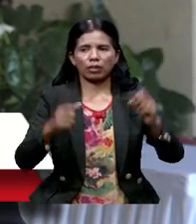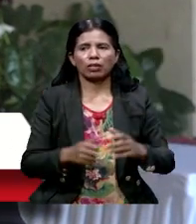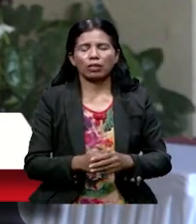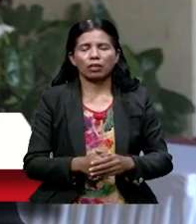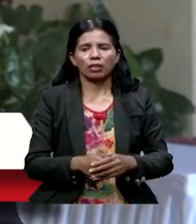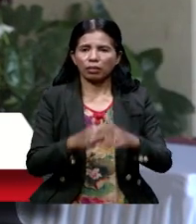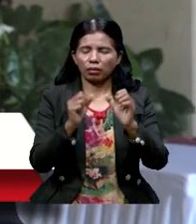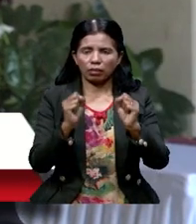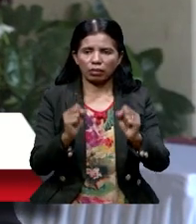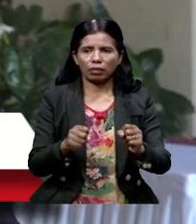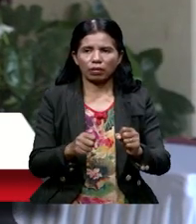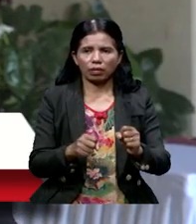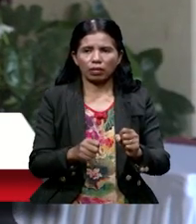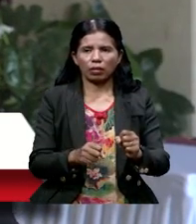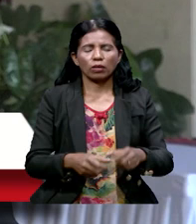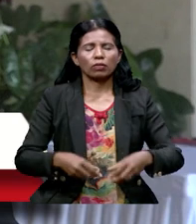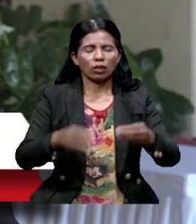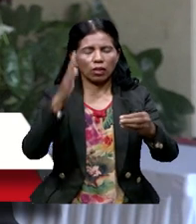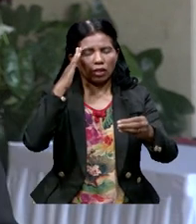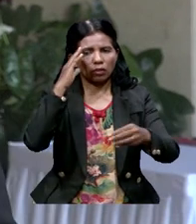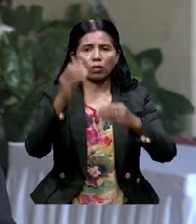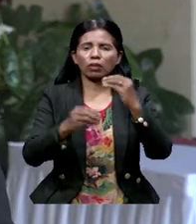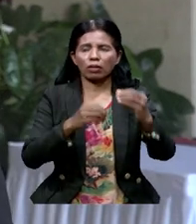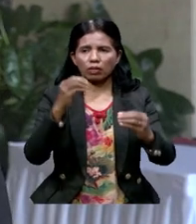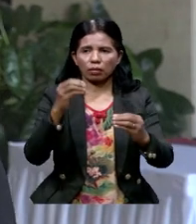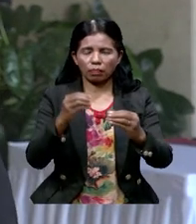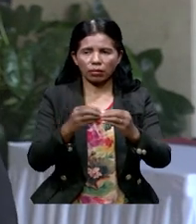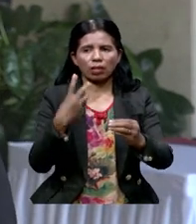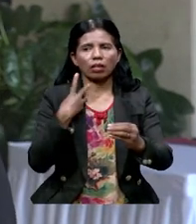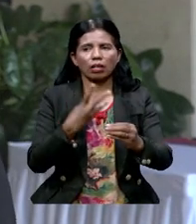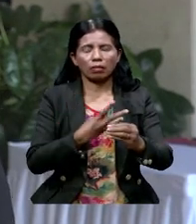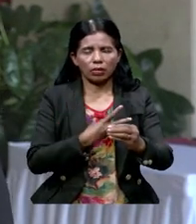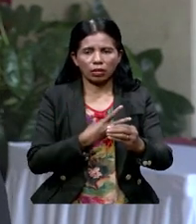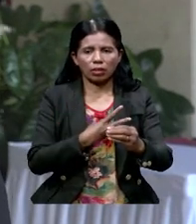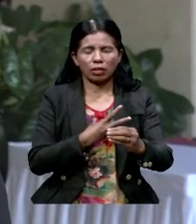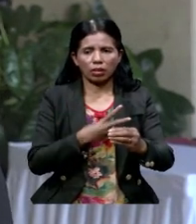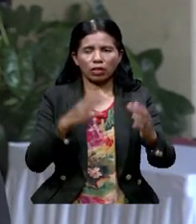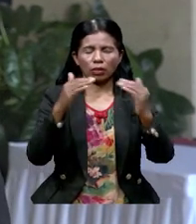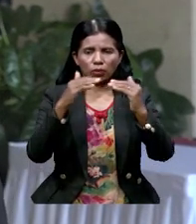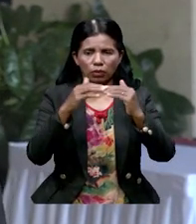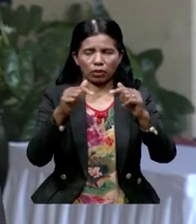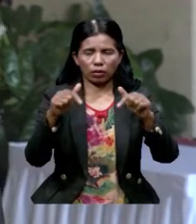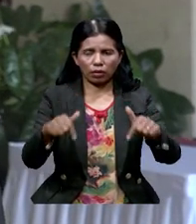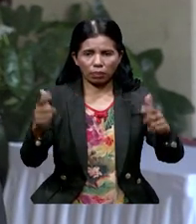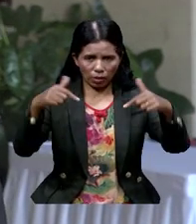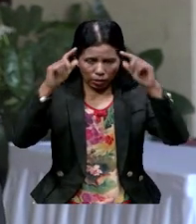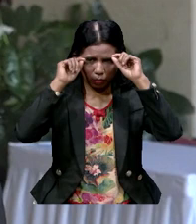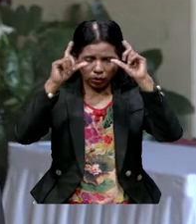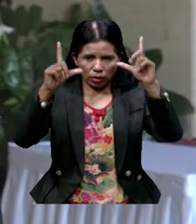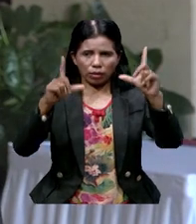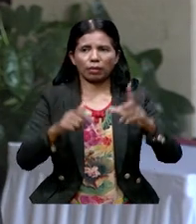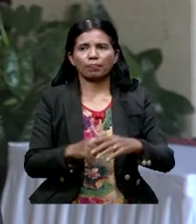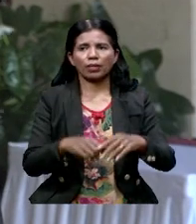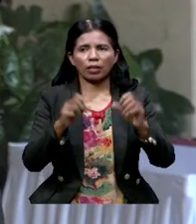untuk mengingati mengenai dengan lawatan balas ke Timor-Leste